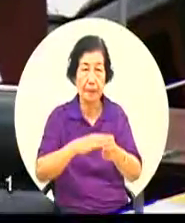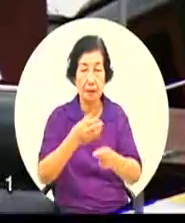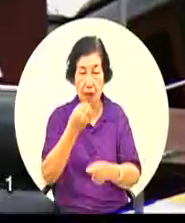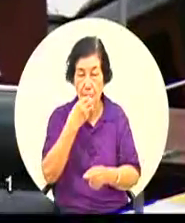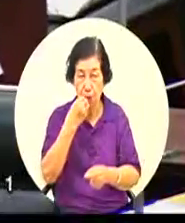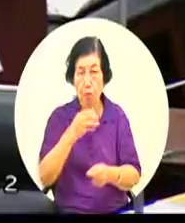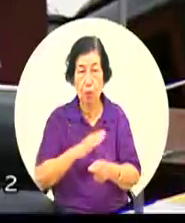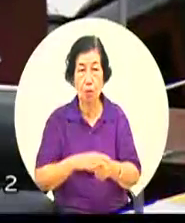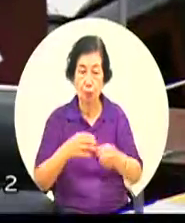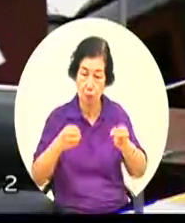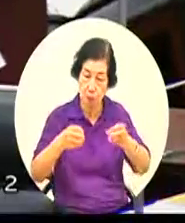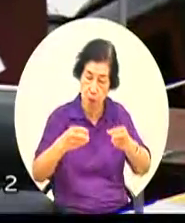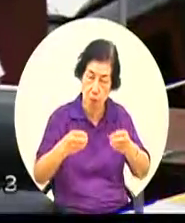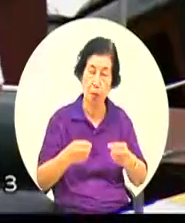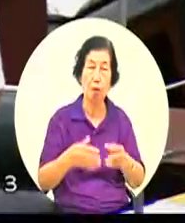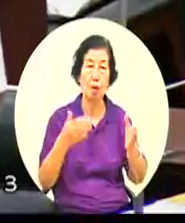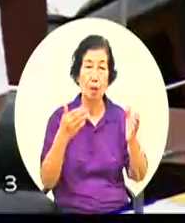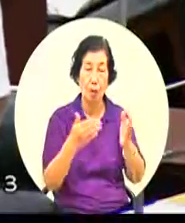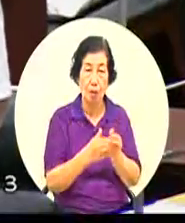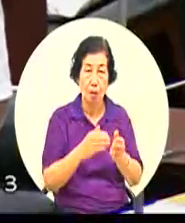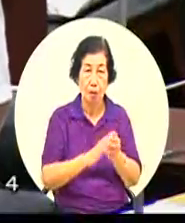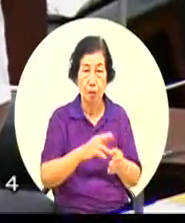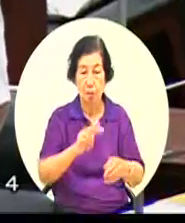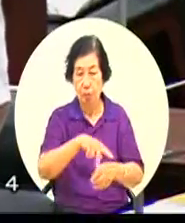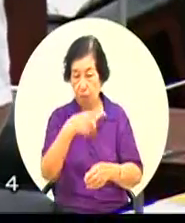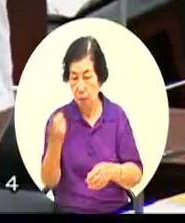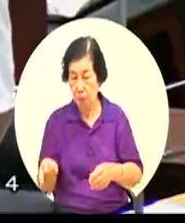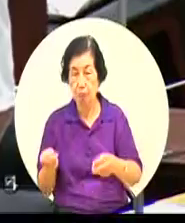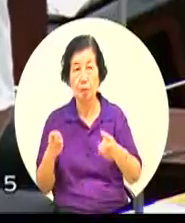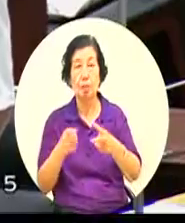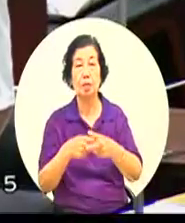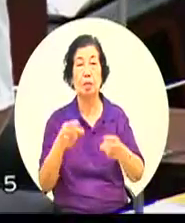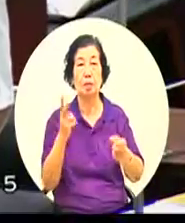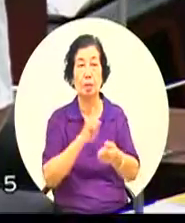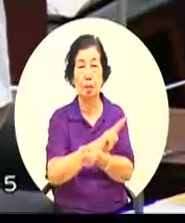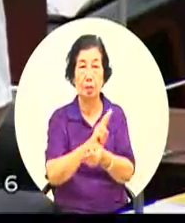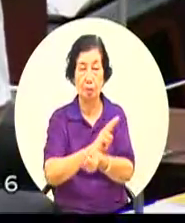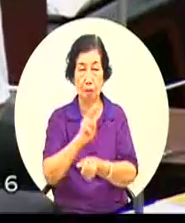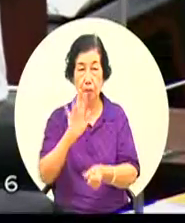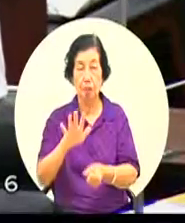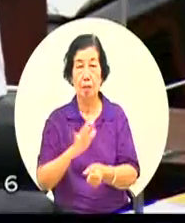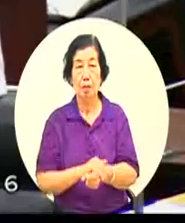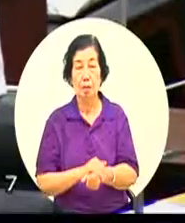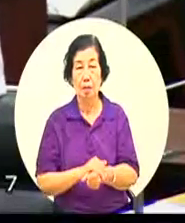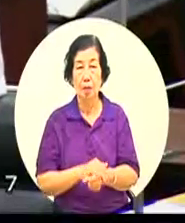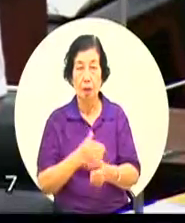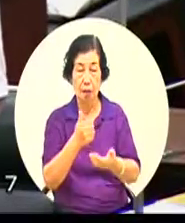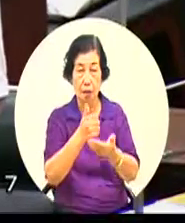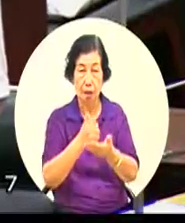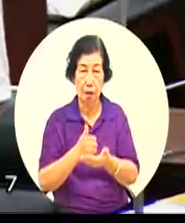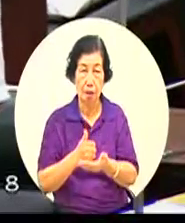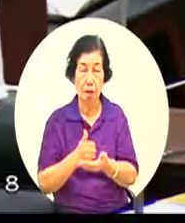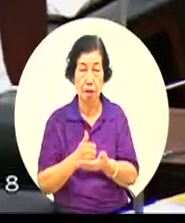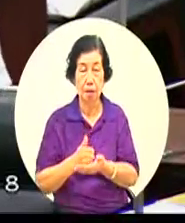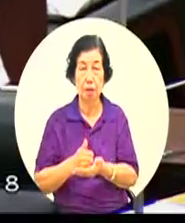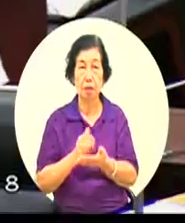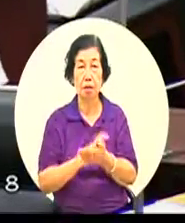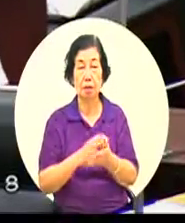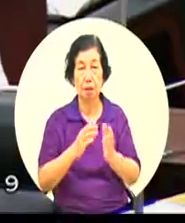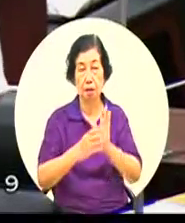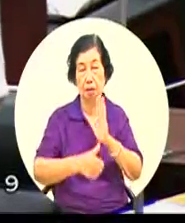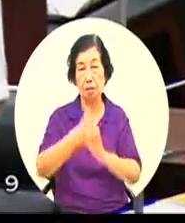遐讲话了，我才去拼，伊小拿。所以讲，我是要拍到局长，因为连江